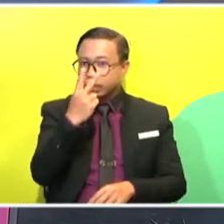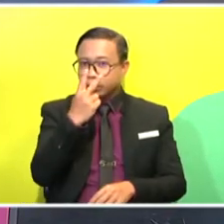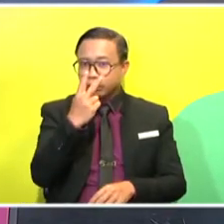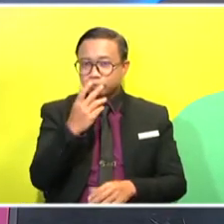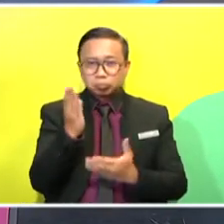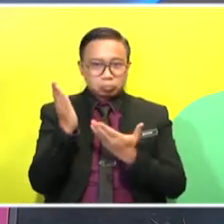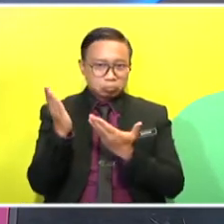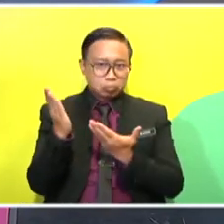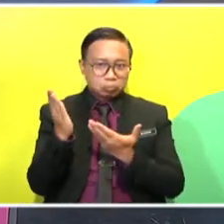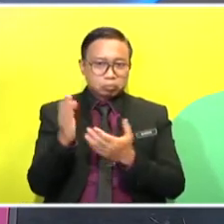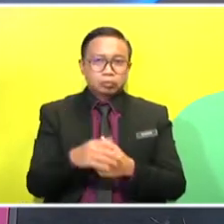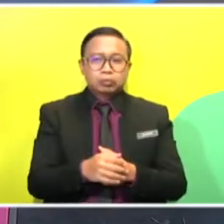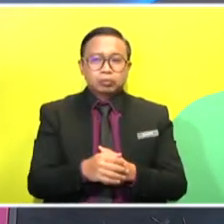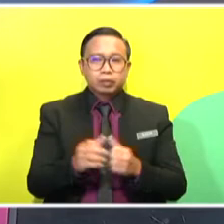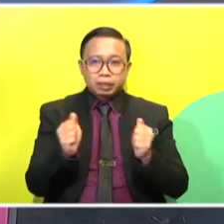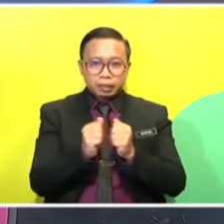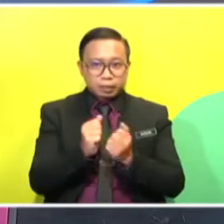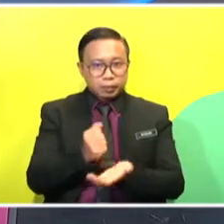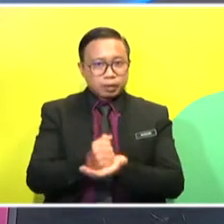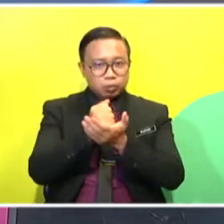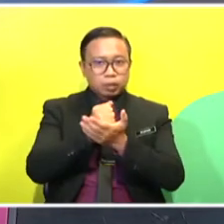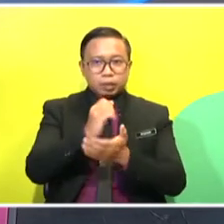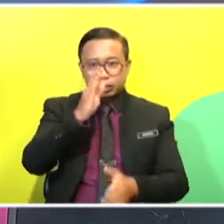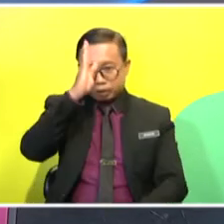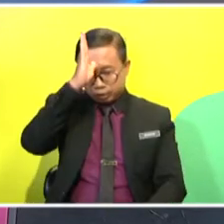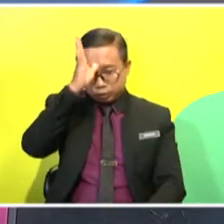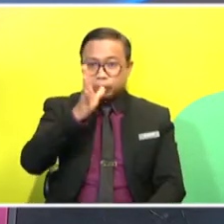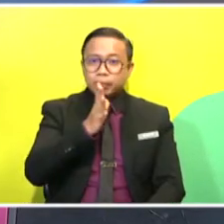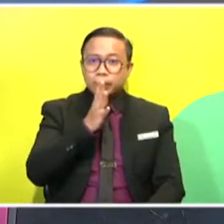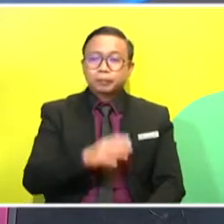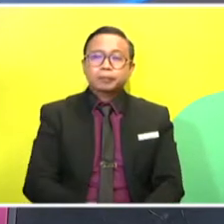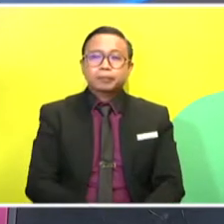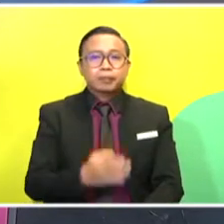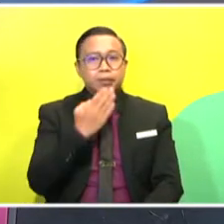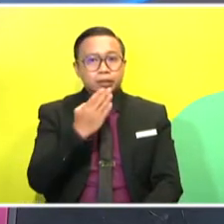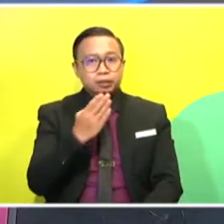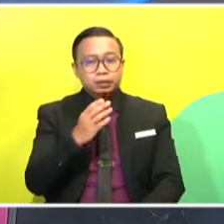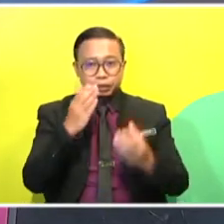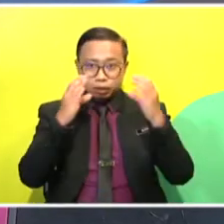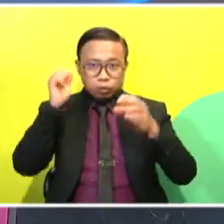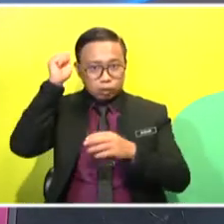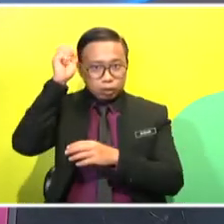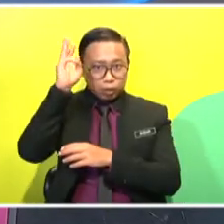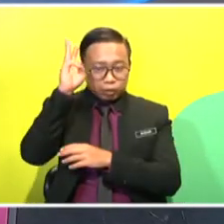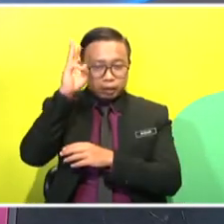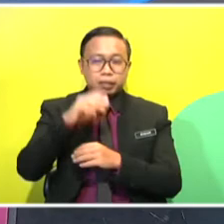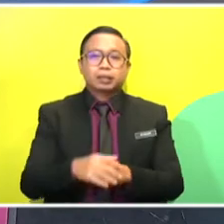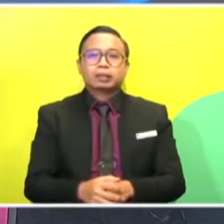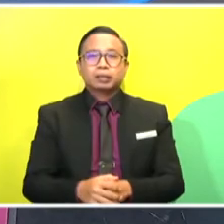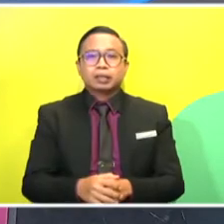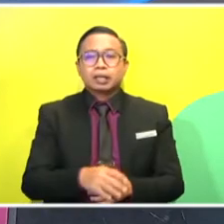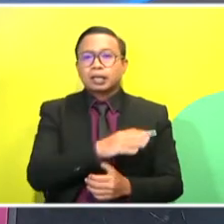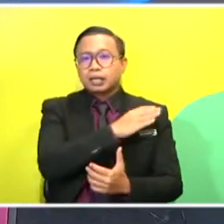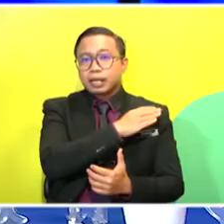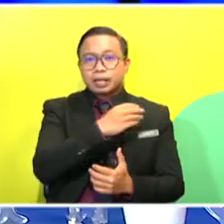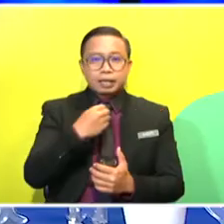kaca televisyen dengan bantuan ibu bapa. Terima kasih banyak-banyak. Saya ucapkan kepada Cikgu Anwar dari Sekolah Kebangsaan Cyberjaya Selangor dan